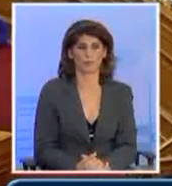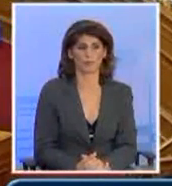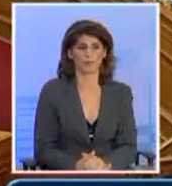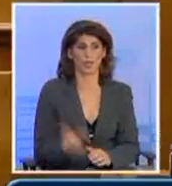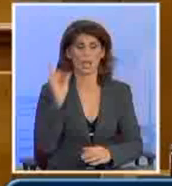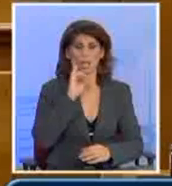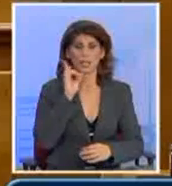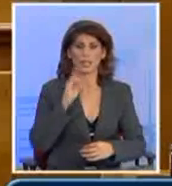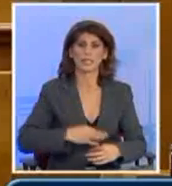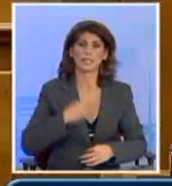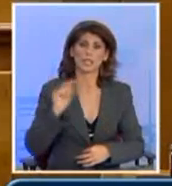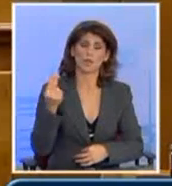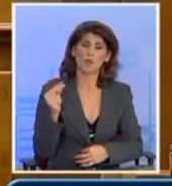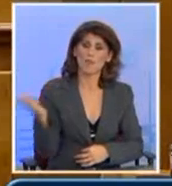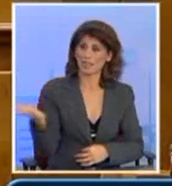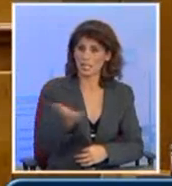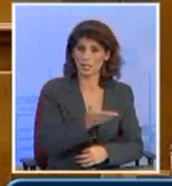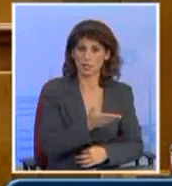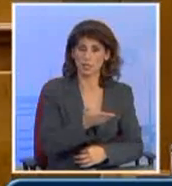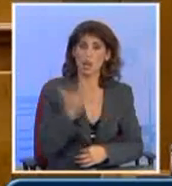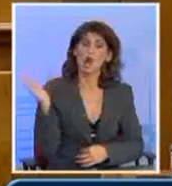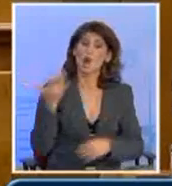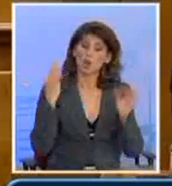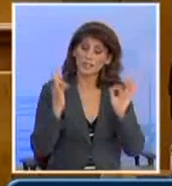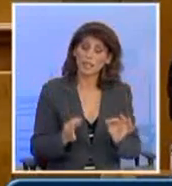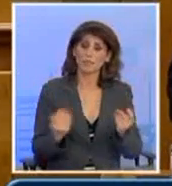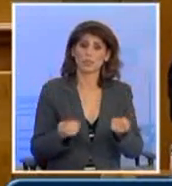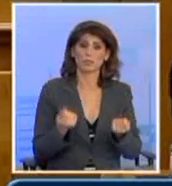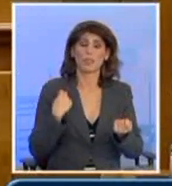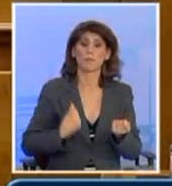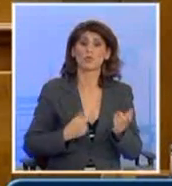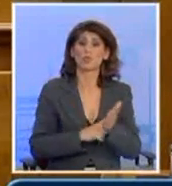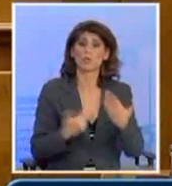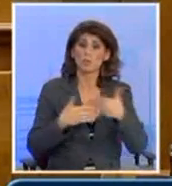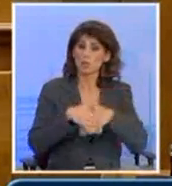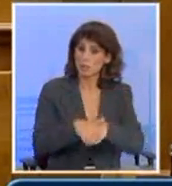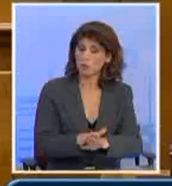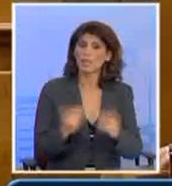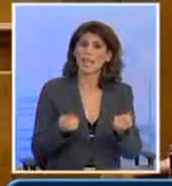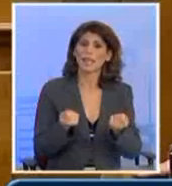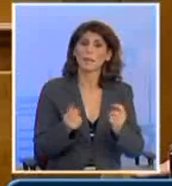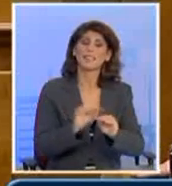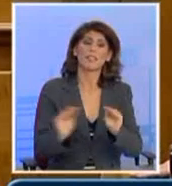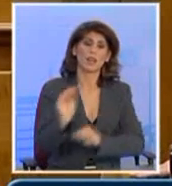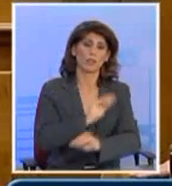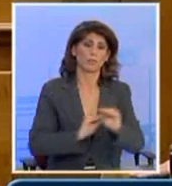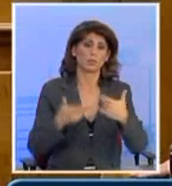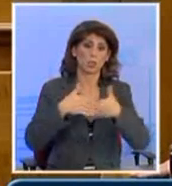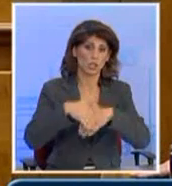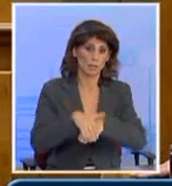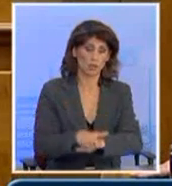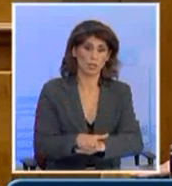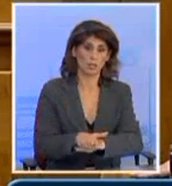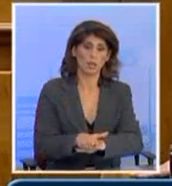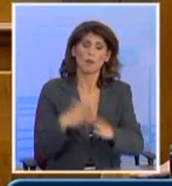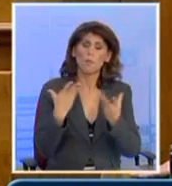Κυρίες και κύριοι βουλευτές, ό,τι ακριβώς έγινε με τη δημοσιονομική προσαρμογή έγινε και με τη διαρθρωτική προσαρμογή